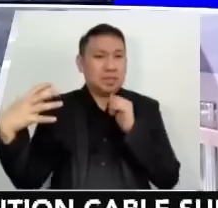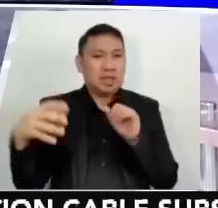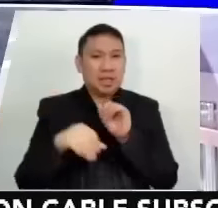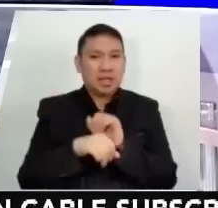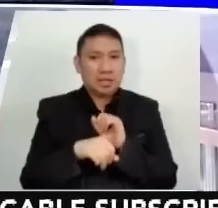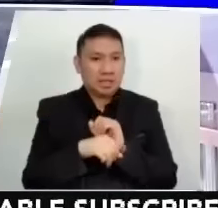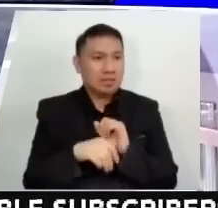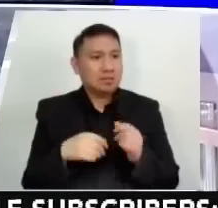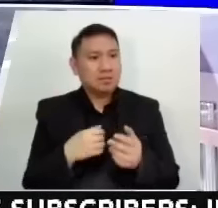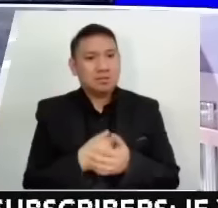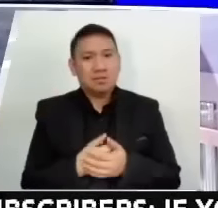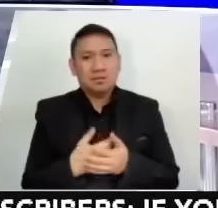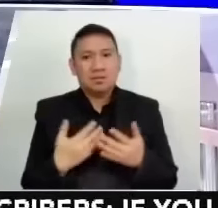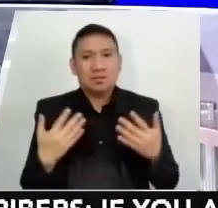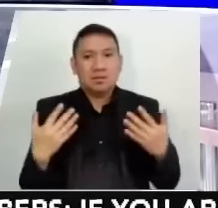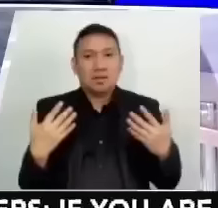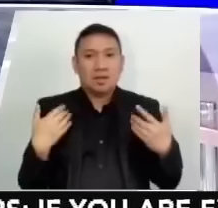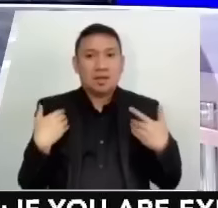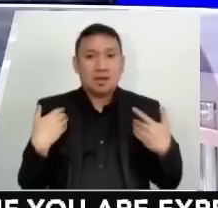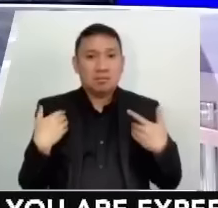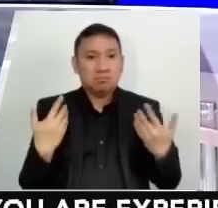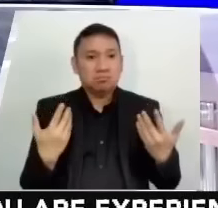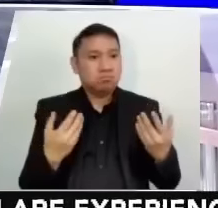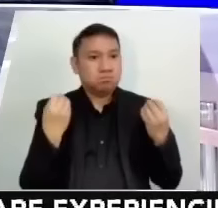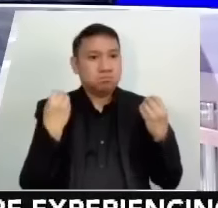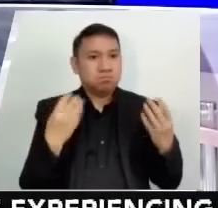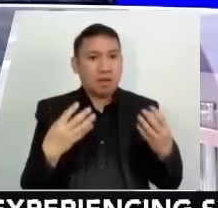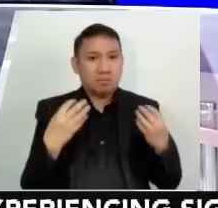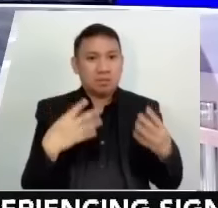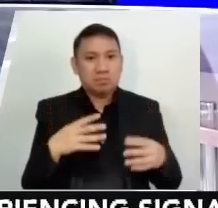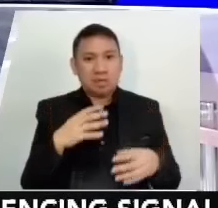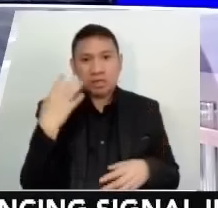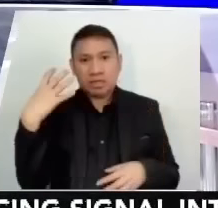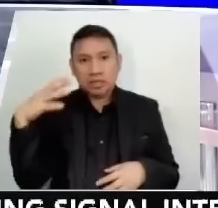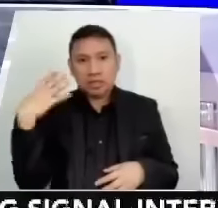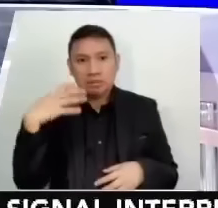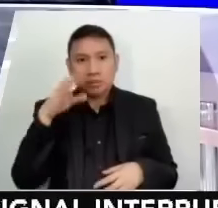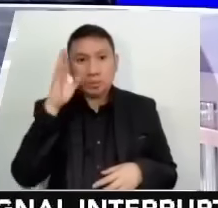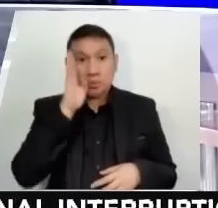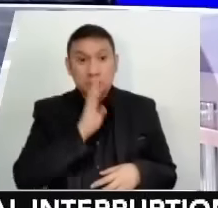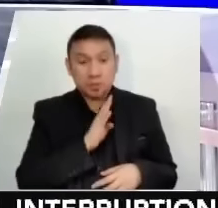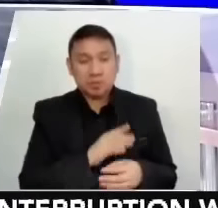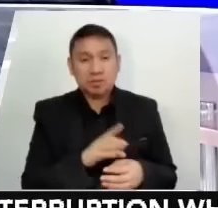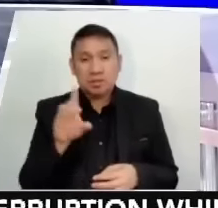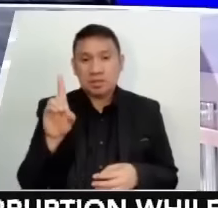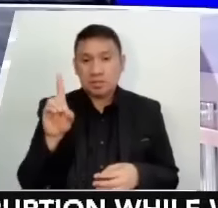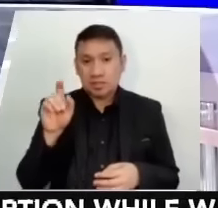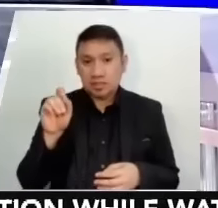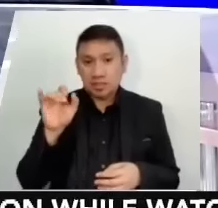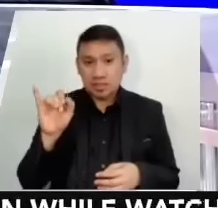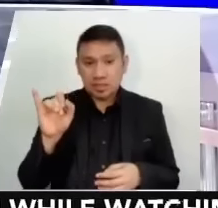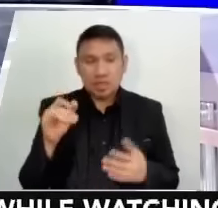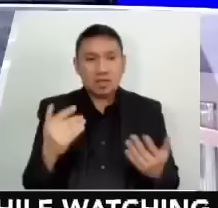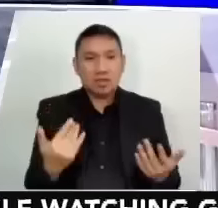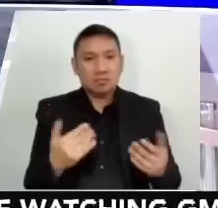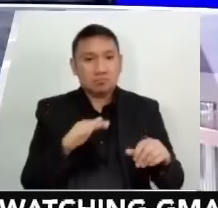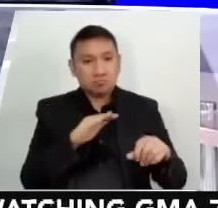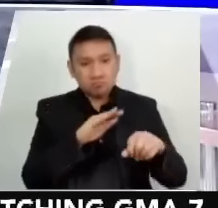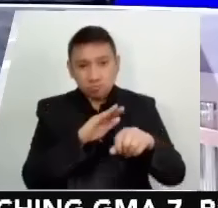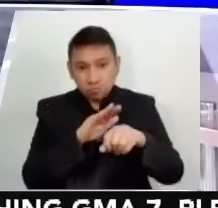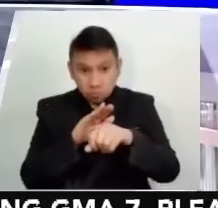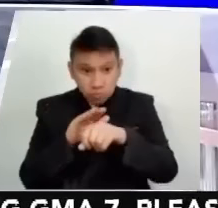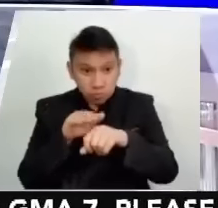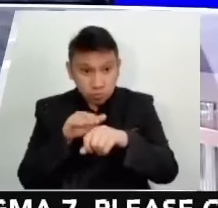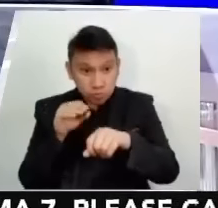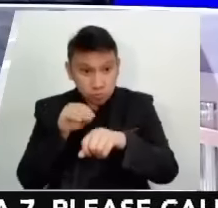dahil sa dumaraming nasisirang electric fund ang Department of trade and industry DTI may paalala na sa accredited shops doun lang